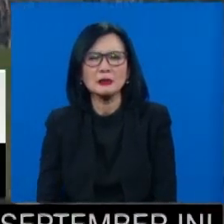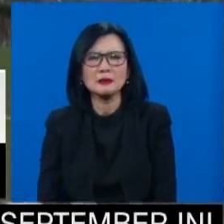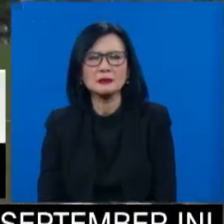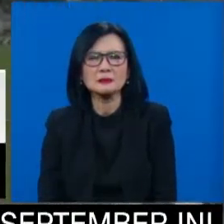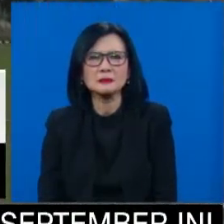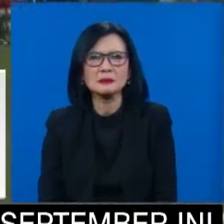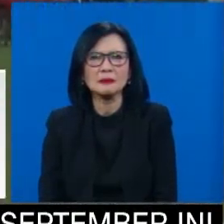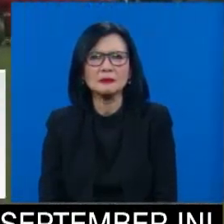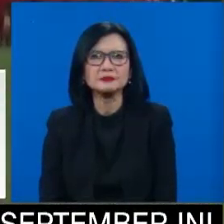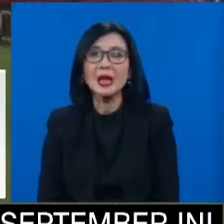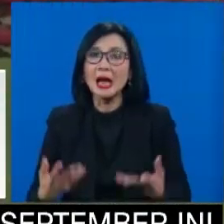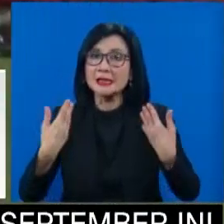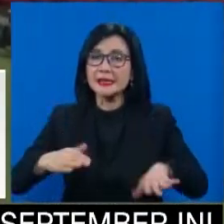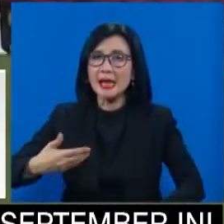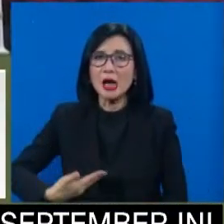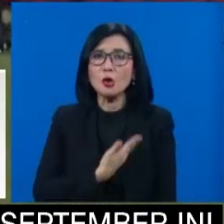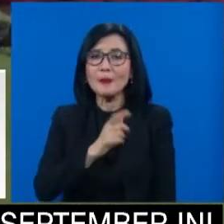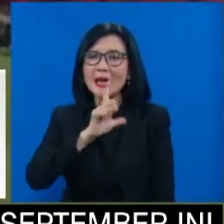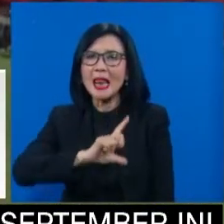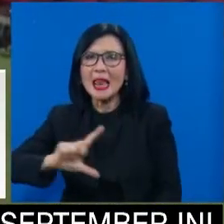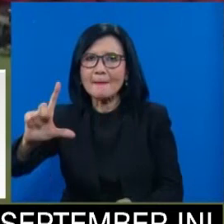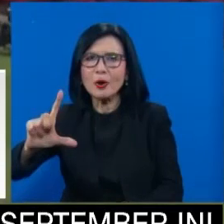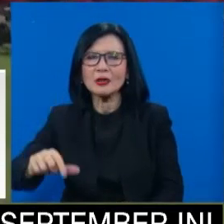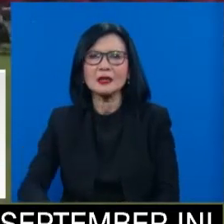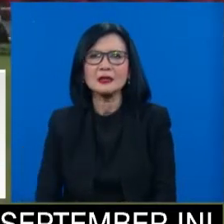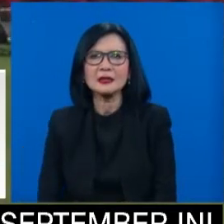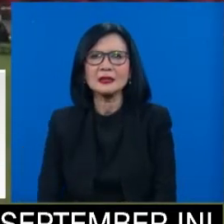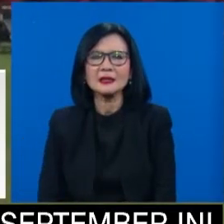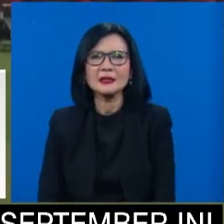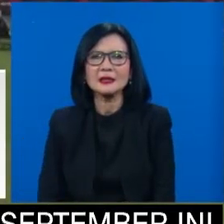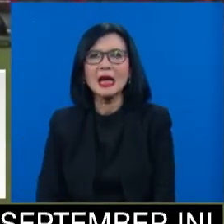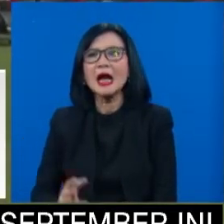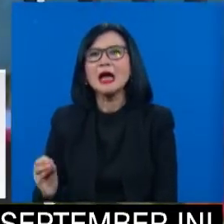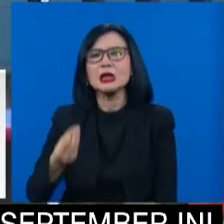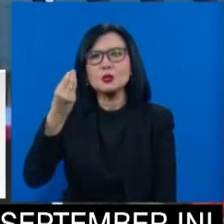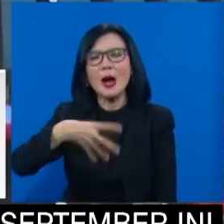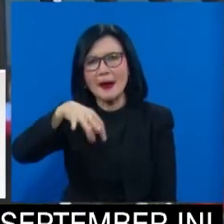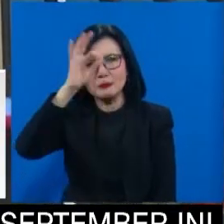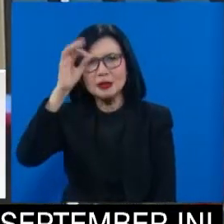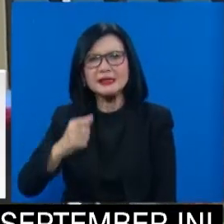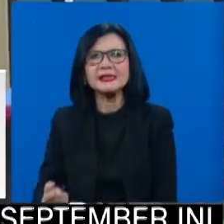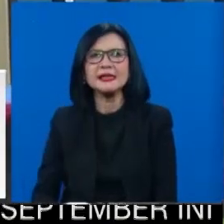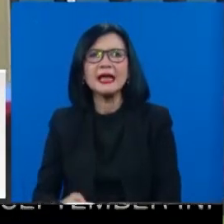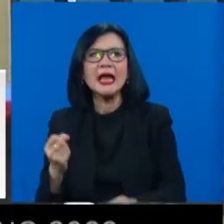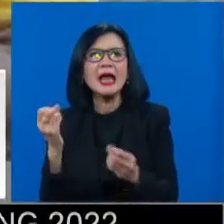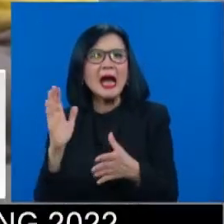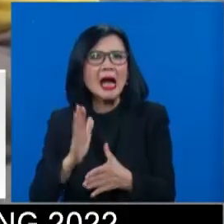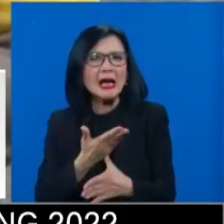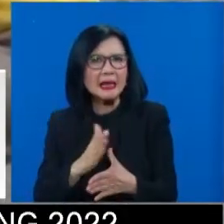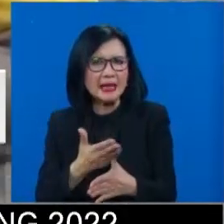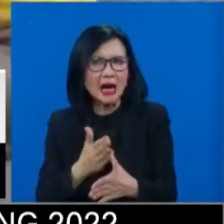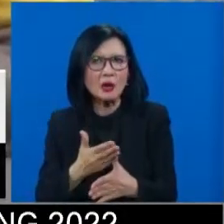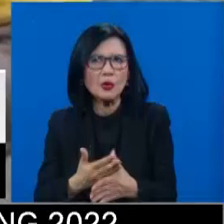situ. Pasca korban melaporkan kejadian yang menimpanya, Direktur Reserse Kriminal Umum Polda Riau, Komisaris Besar Polisi